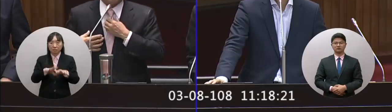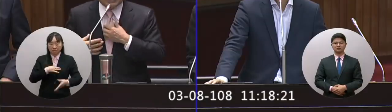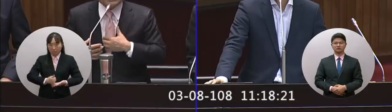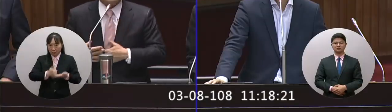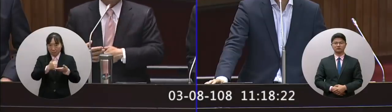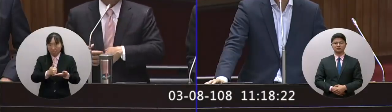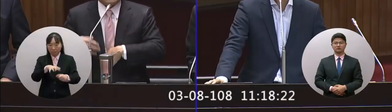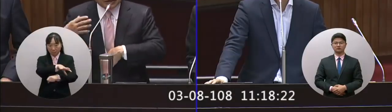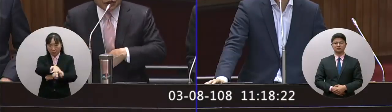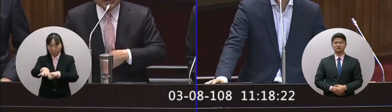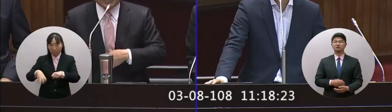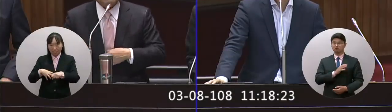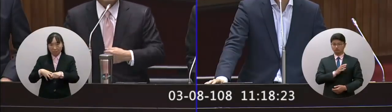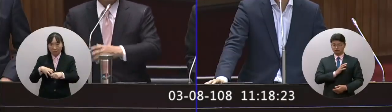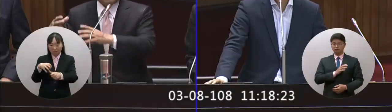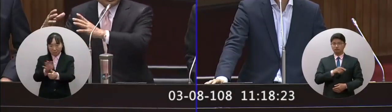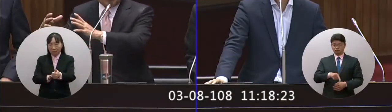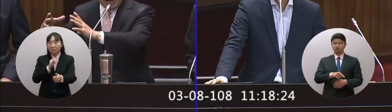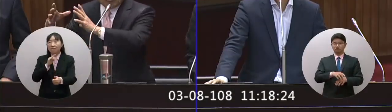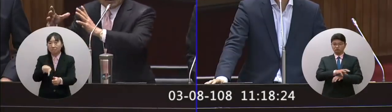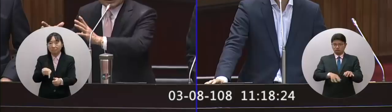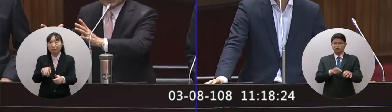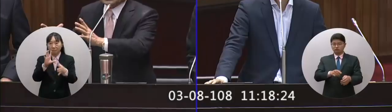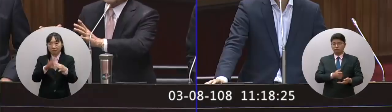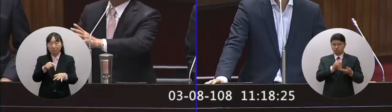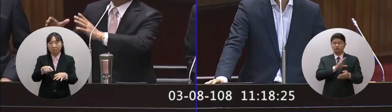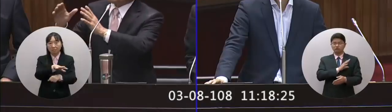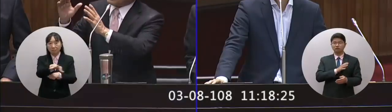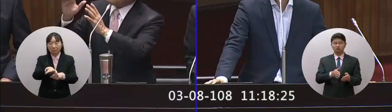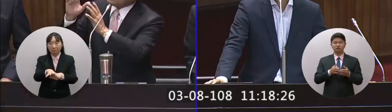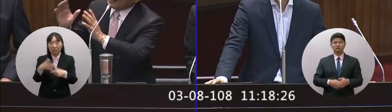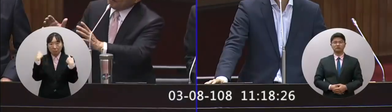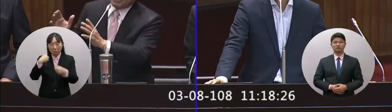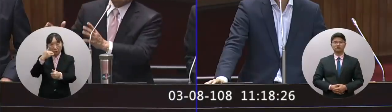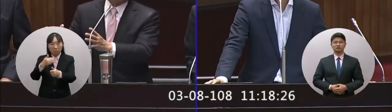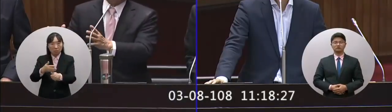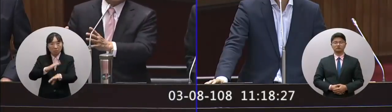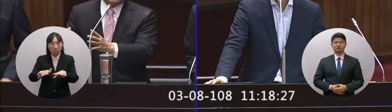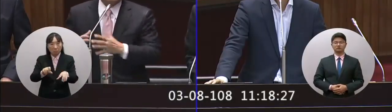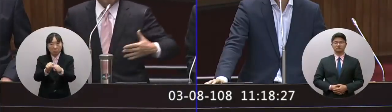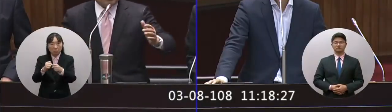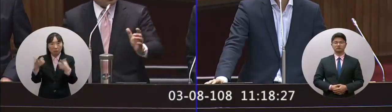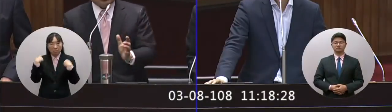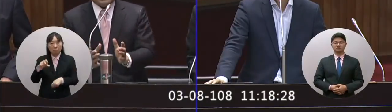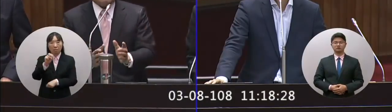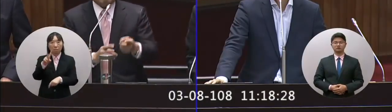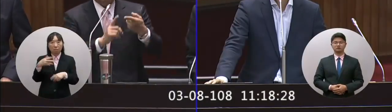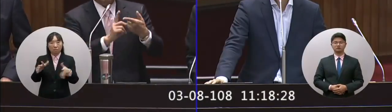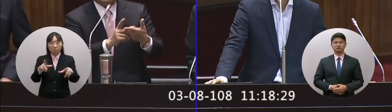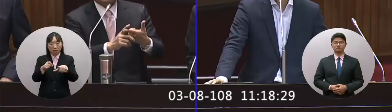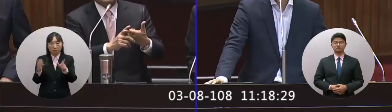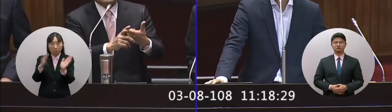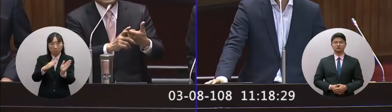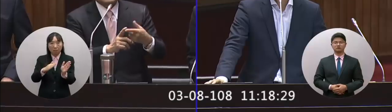尊重环境的影响。 当然，这是一定要的。 所以把环境影响从原来200多公顷，我们缩小